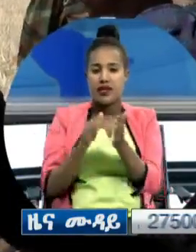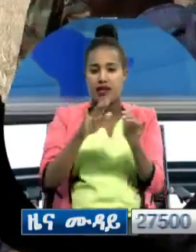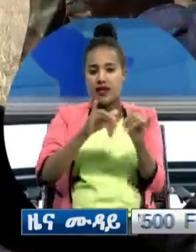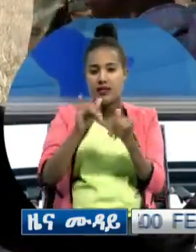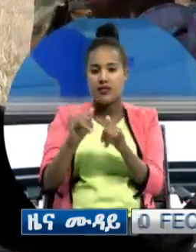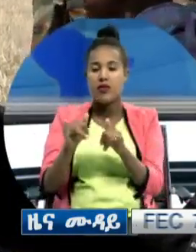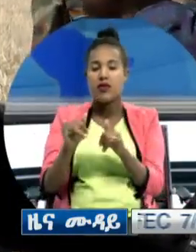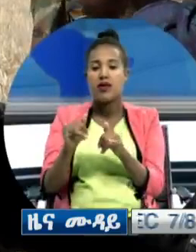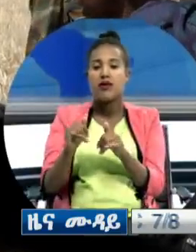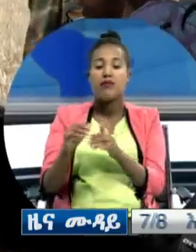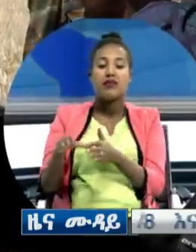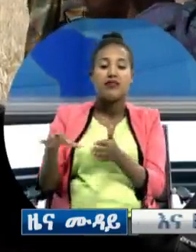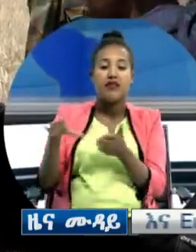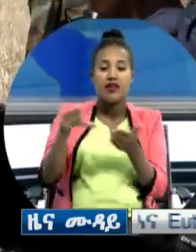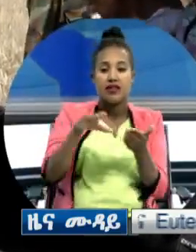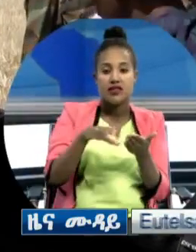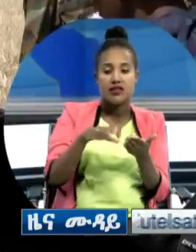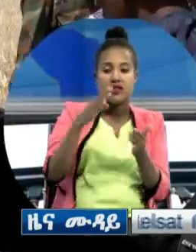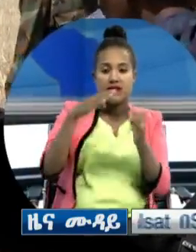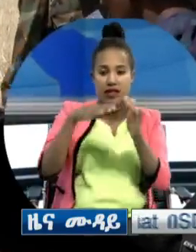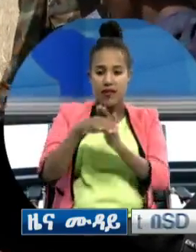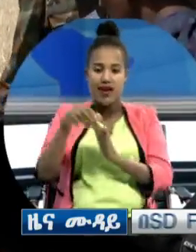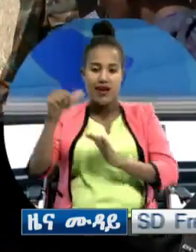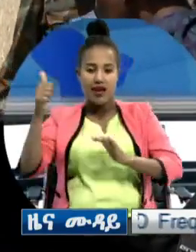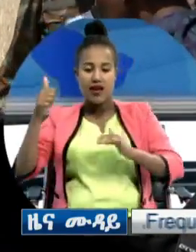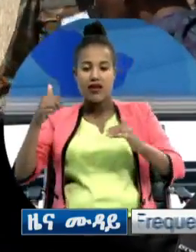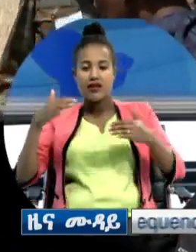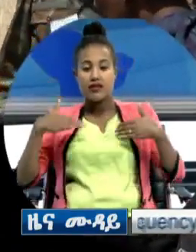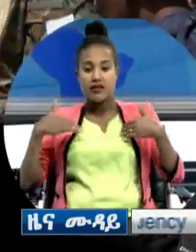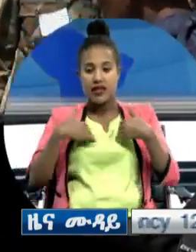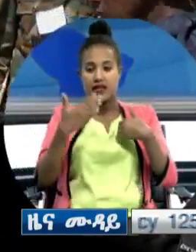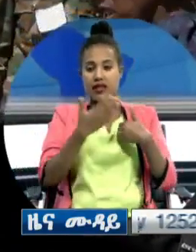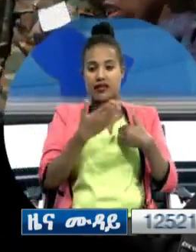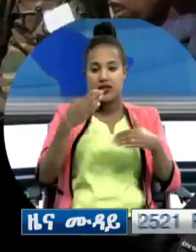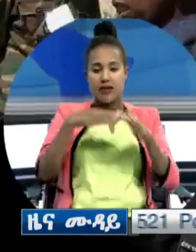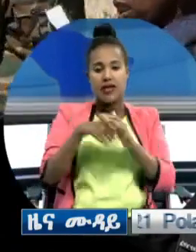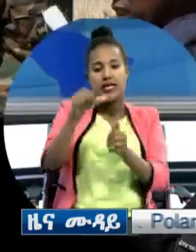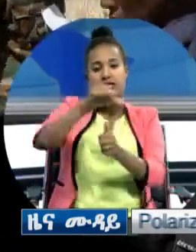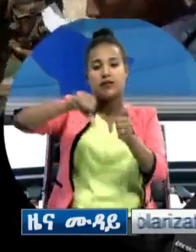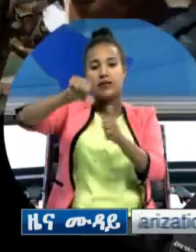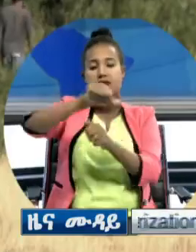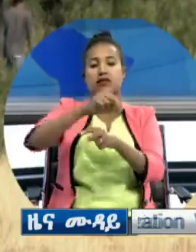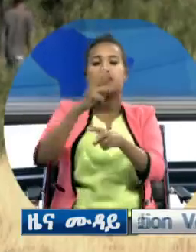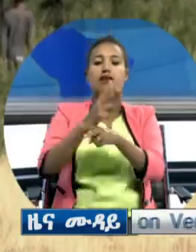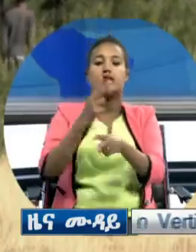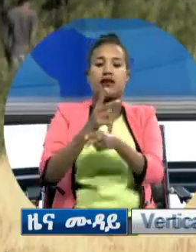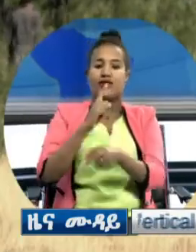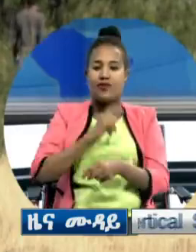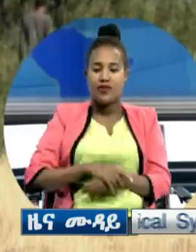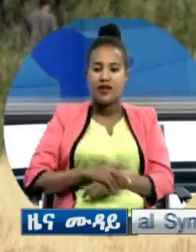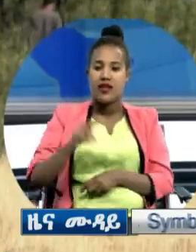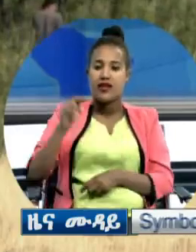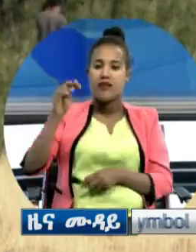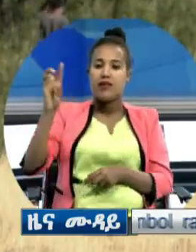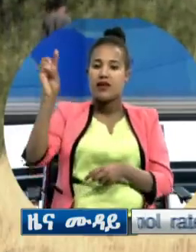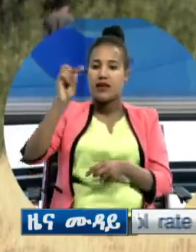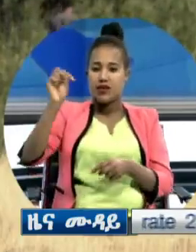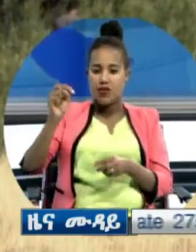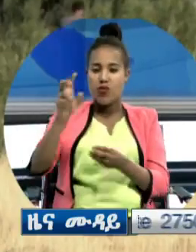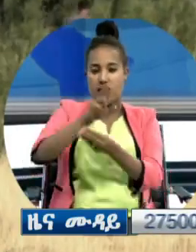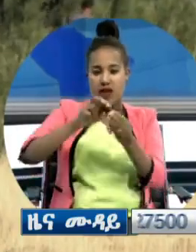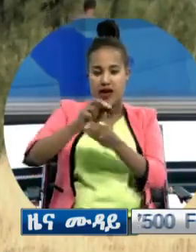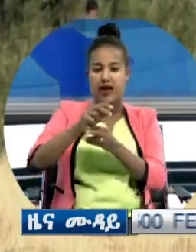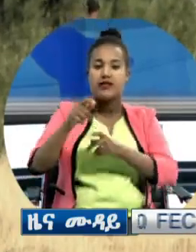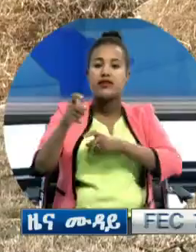ያው በተፋሰስ ሲገባ ሌላ ከብት ተባራሪ ነገር ያው እስበሳችን እየጠበቅን ነው የምንሰለፈው። የመቄት ወረዳ አስተዳዳሪ አቶ በሪውን